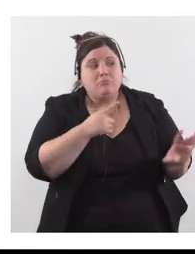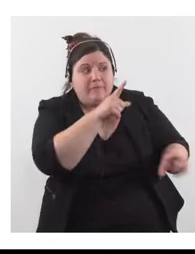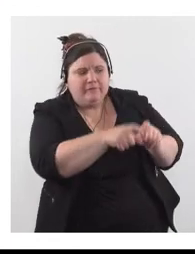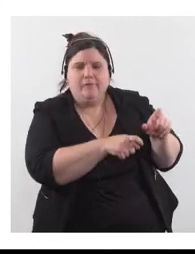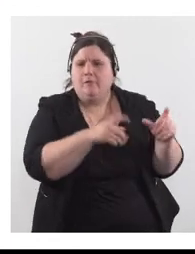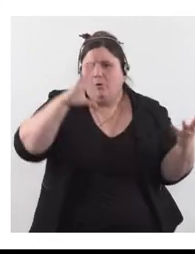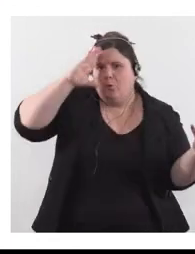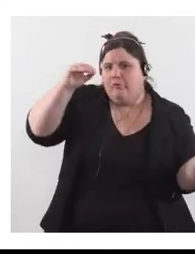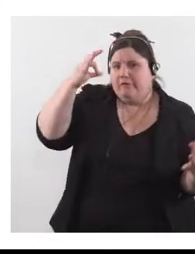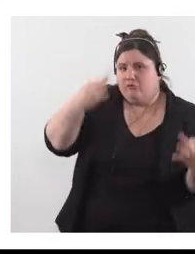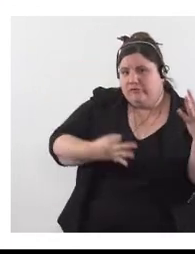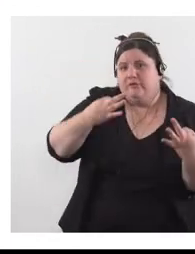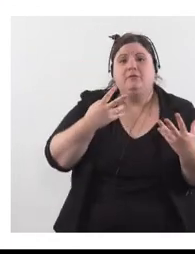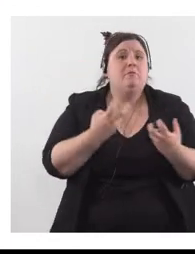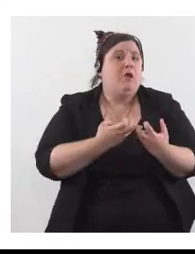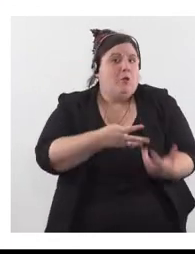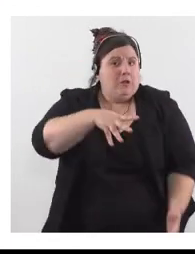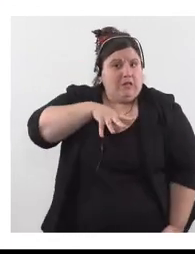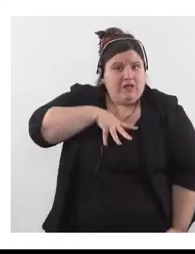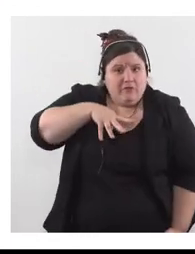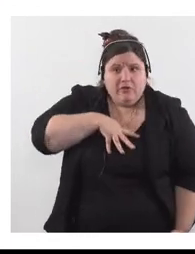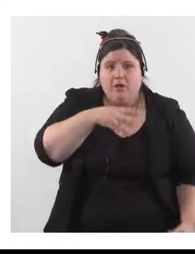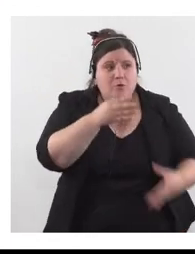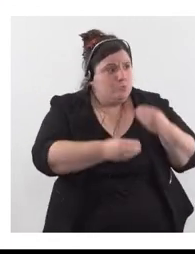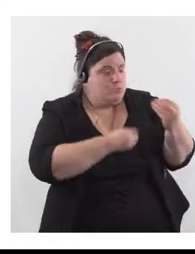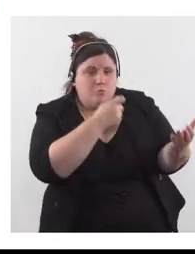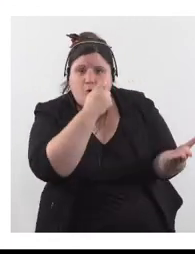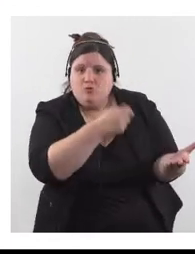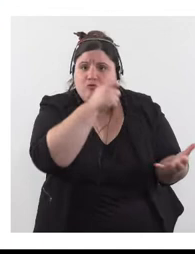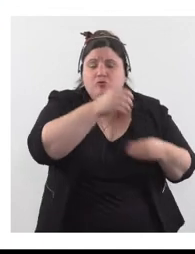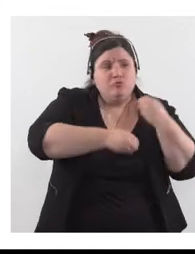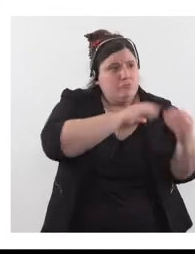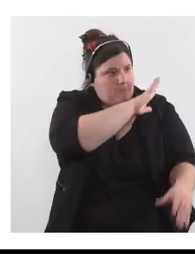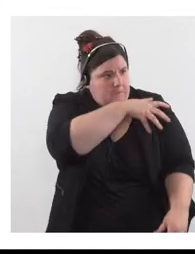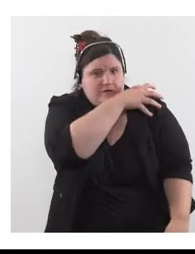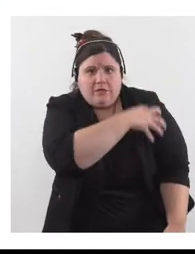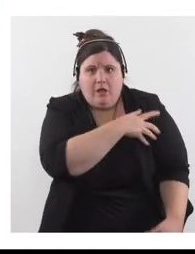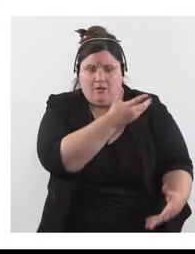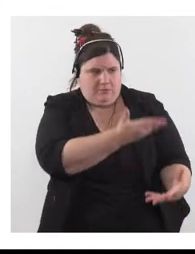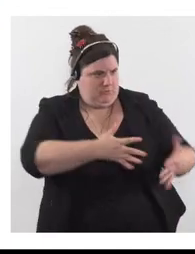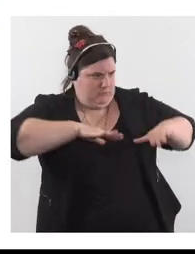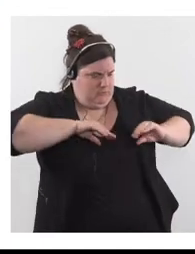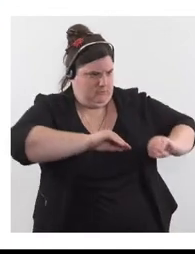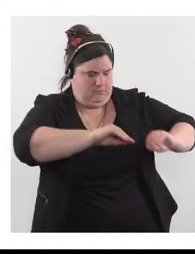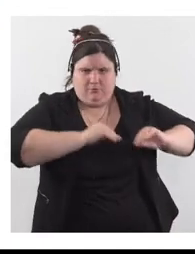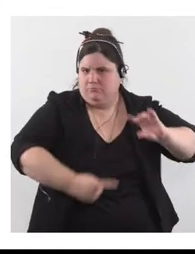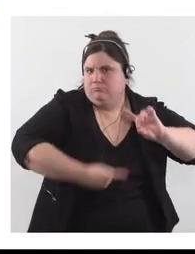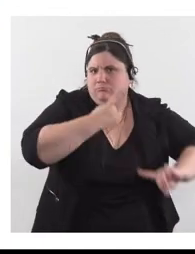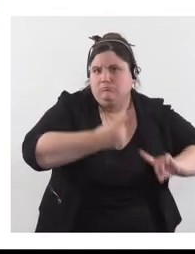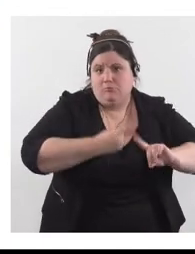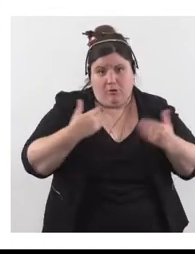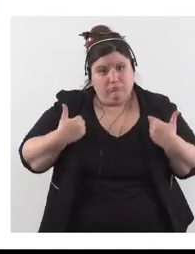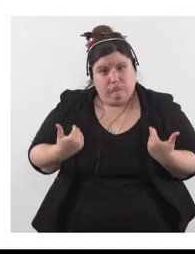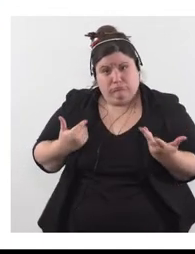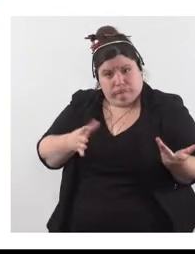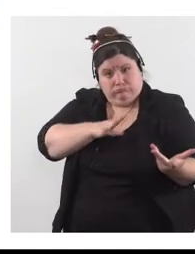magistrats. En tant que professeur d'université, je m'arrache parfois les cheveux à la lecture de certaines décisions. Je les enseigne aux étudiants pour que quand, à leur